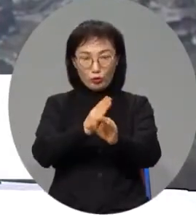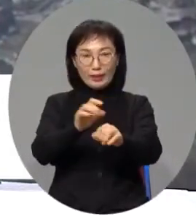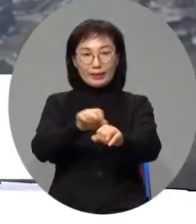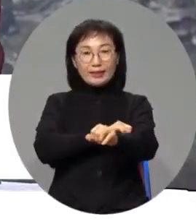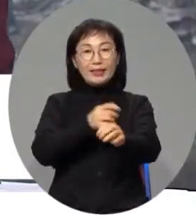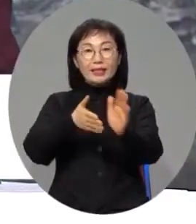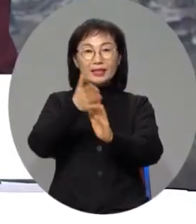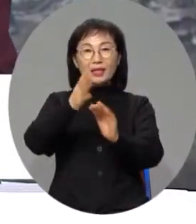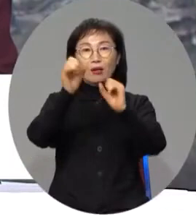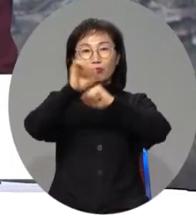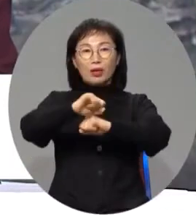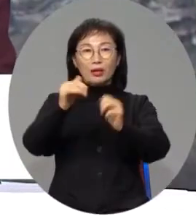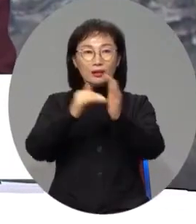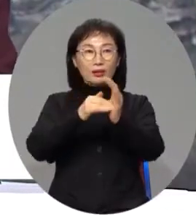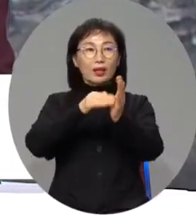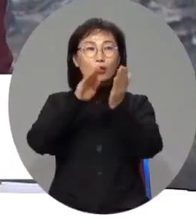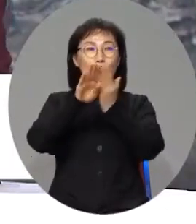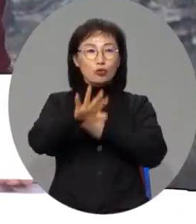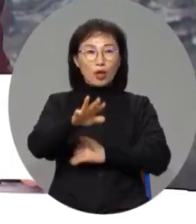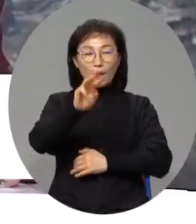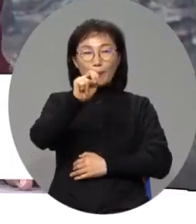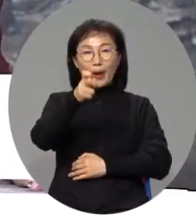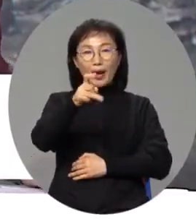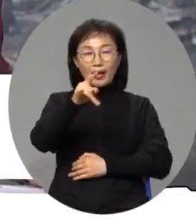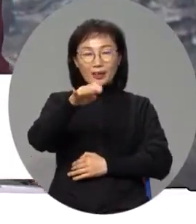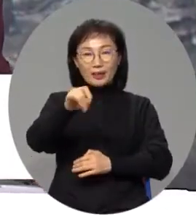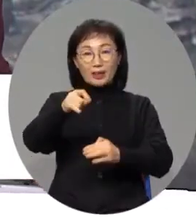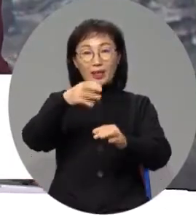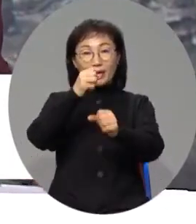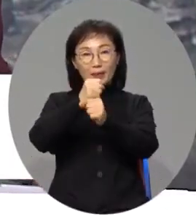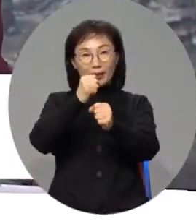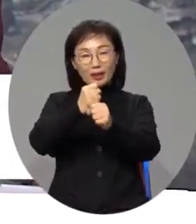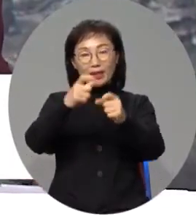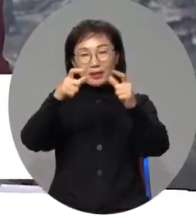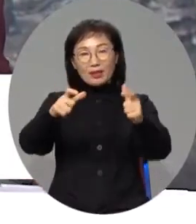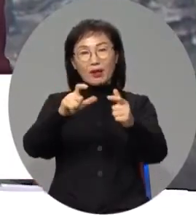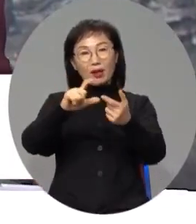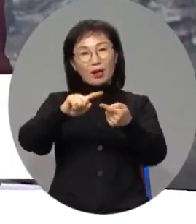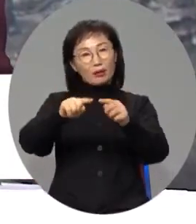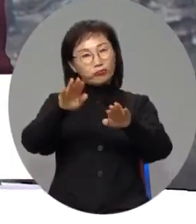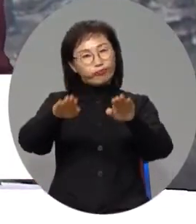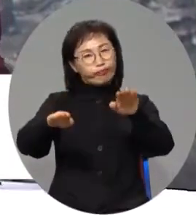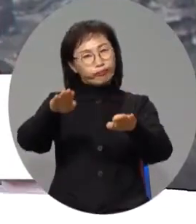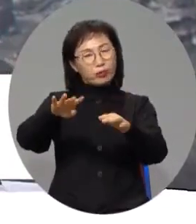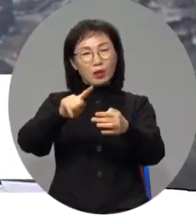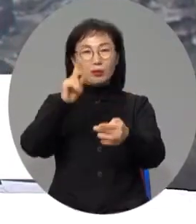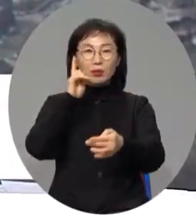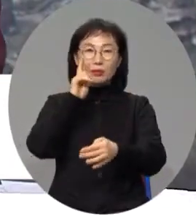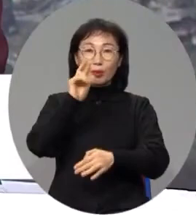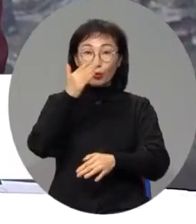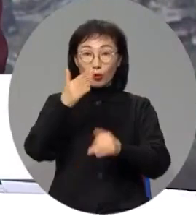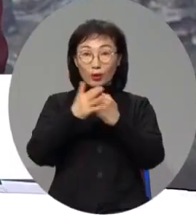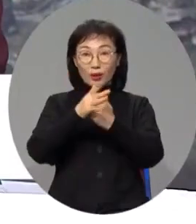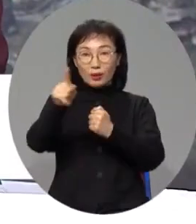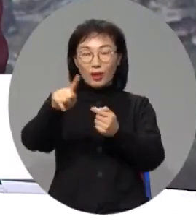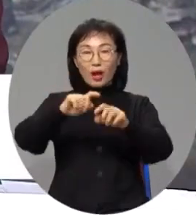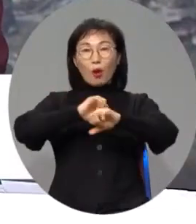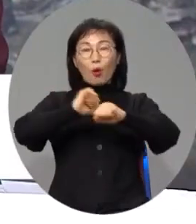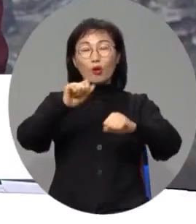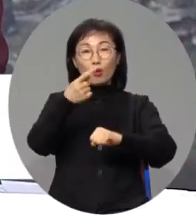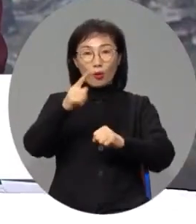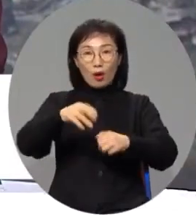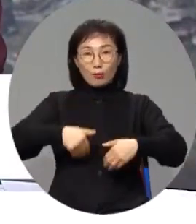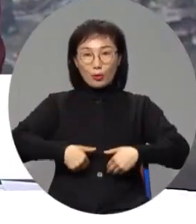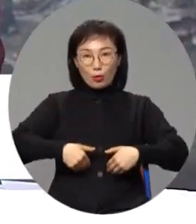이번에는 메가시티가 추진돼 지역 간 불균형만 더 심화될 상황이기 때문인데요. 광역화가 필요하다는 데는